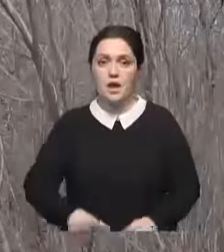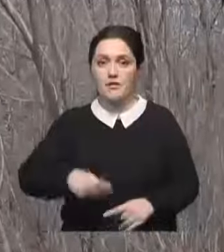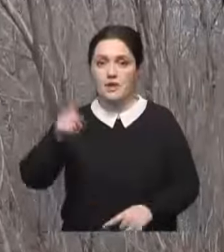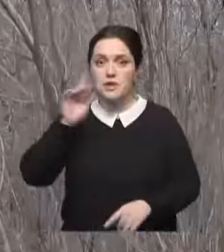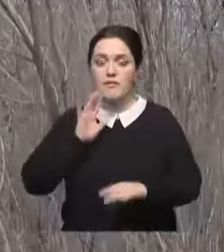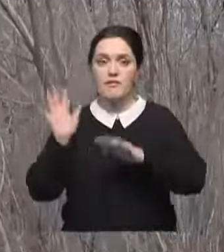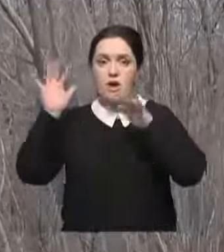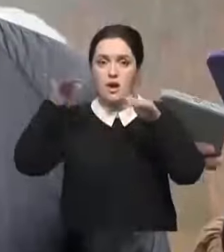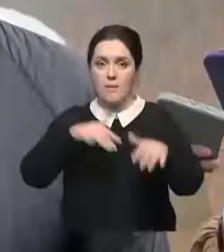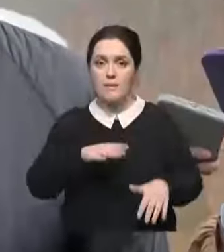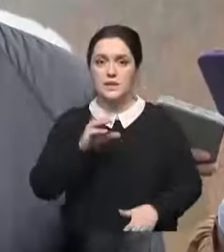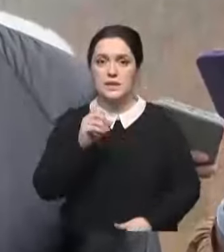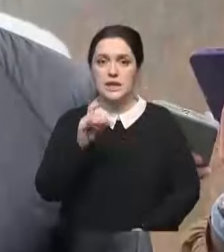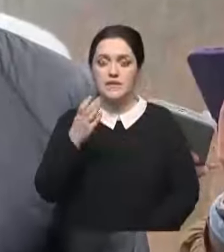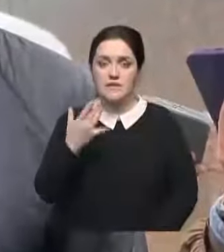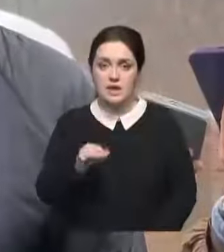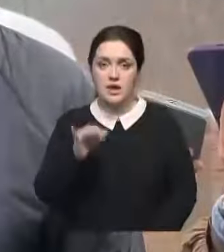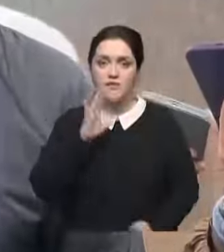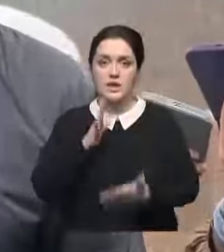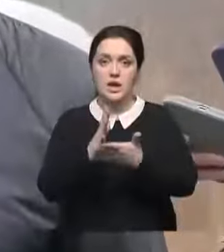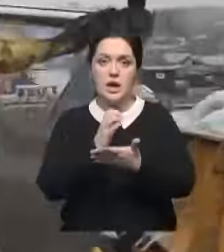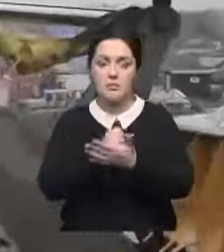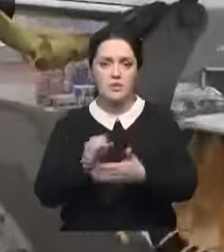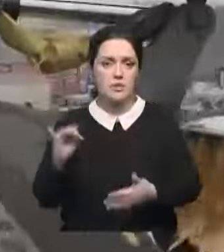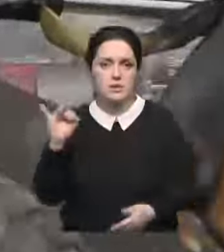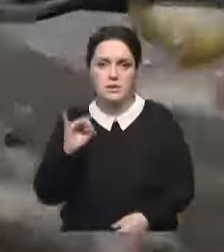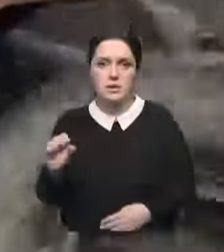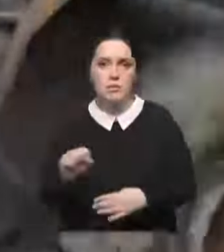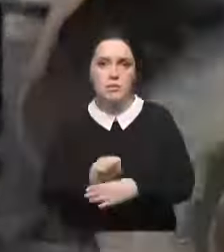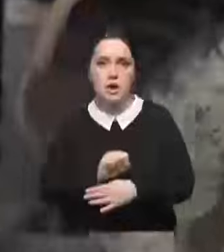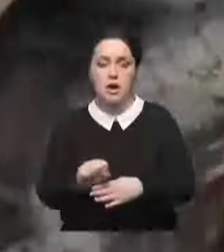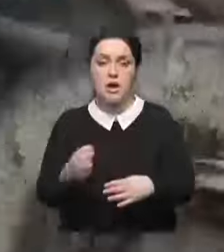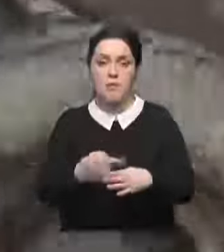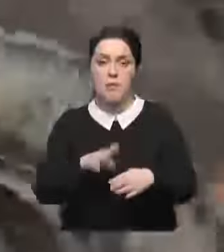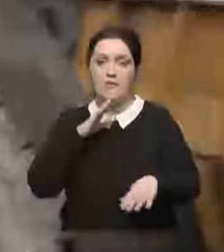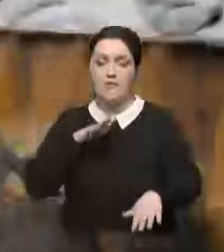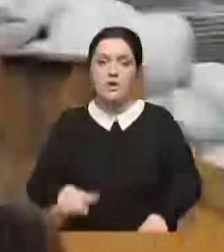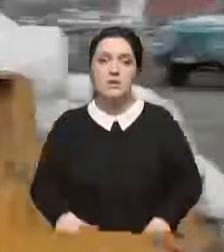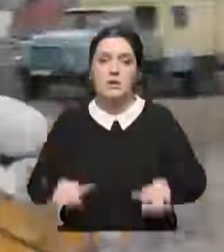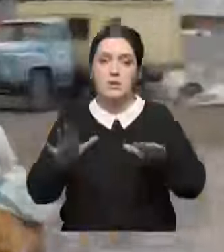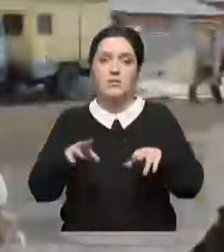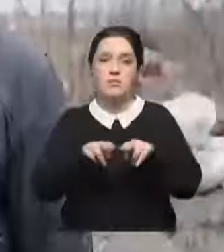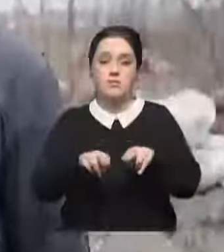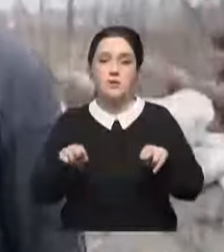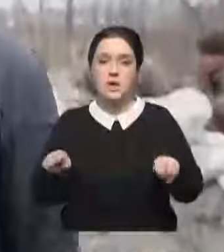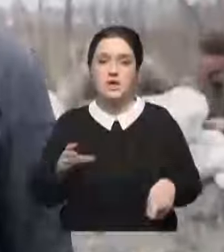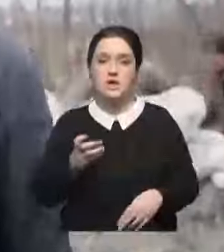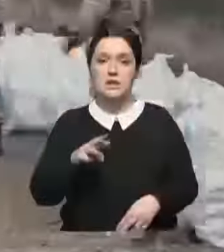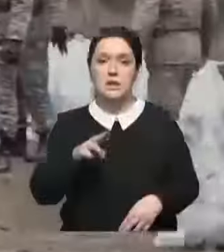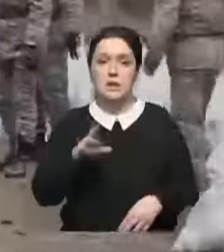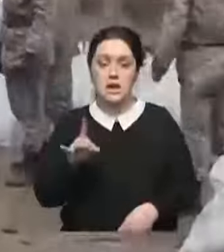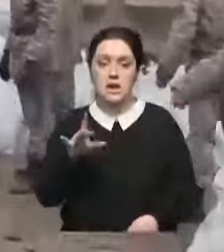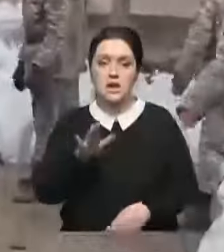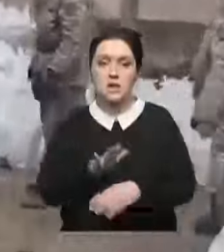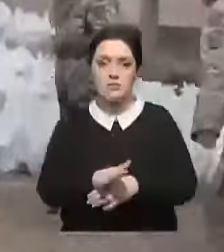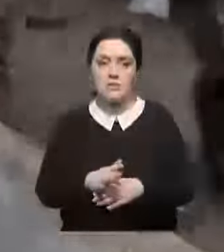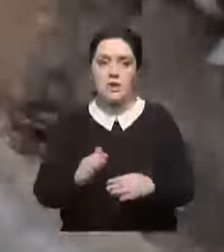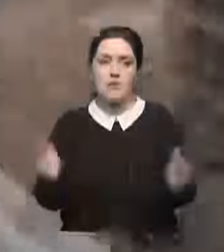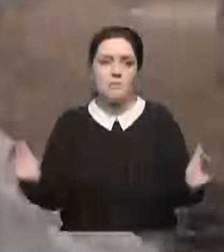Высота перелива Сергеевского водохранилища превысила исторический максимум, а значит, большая вода придет и в Петропавловск.